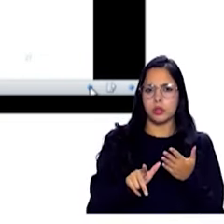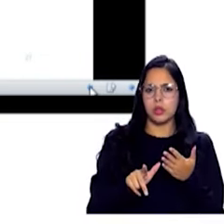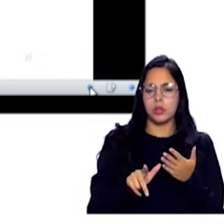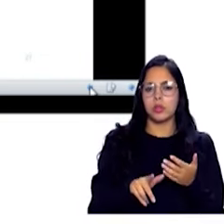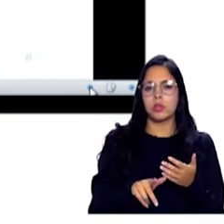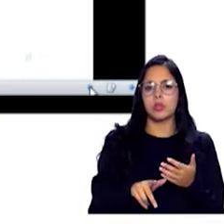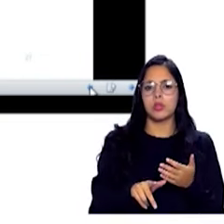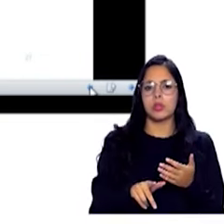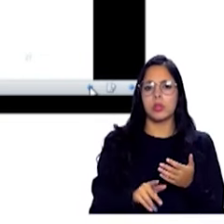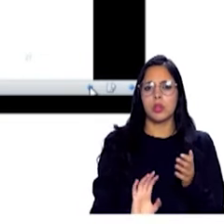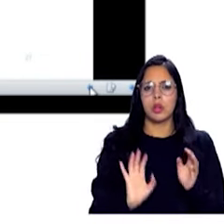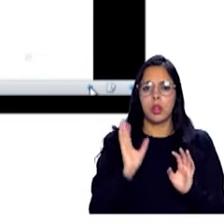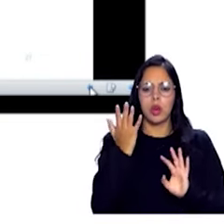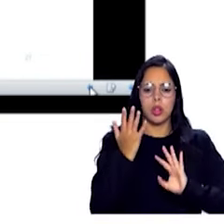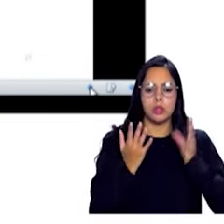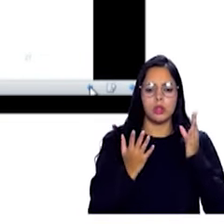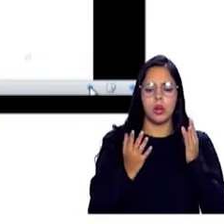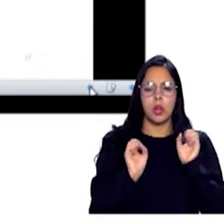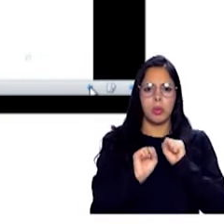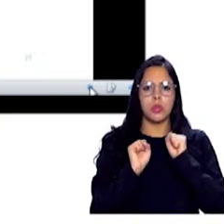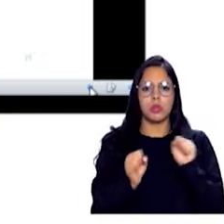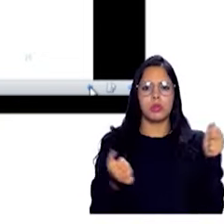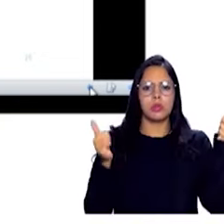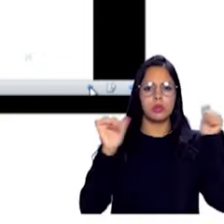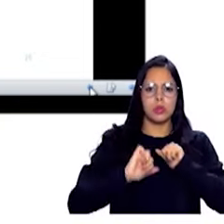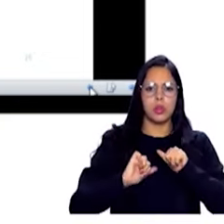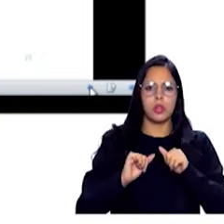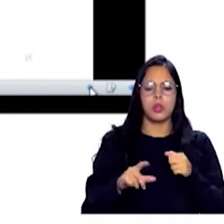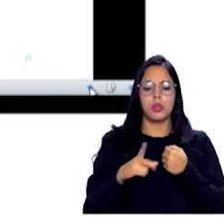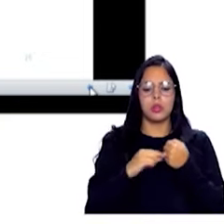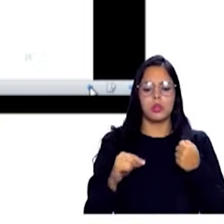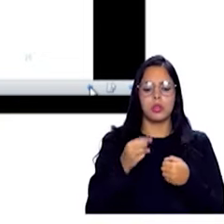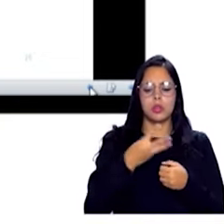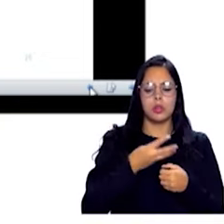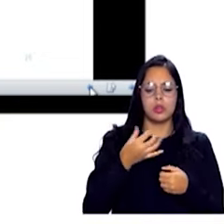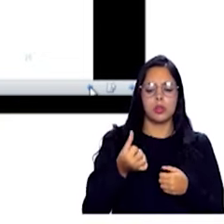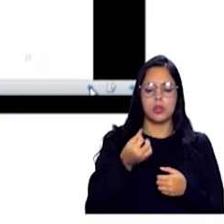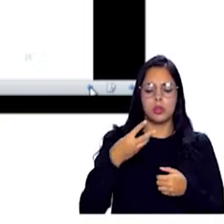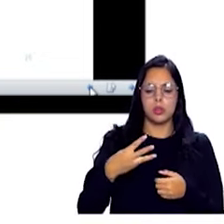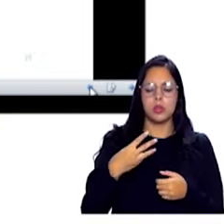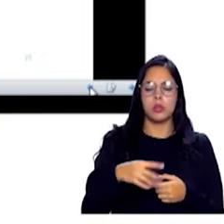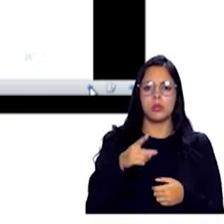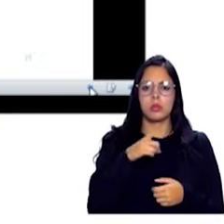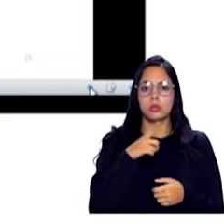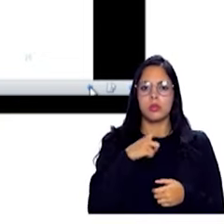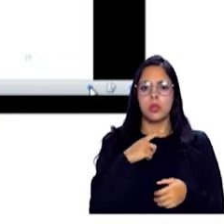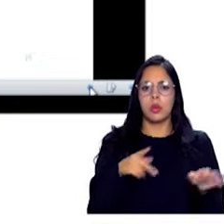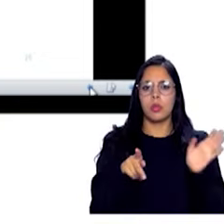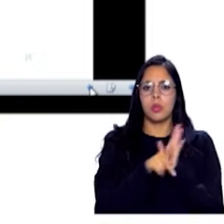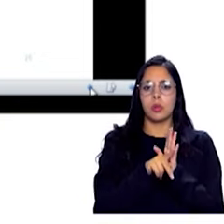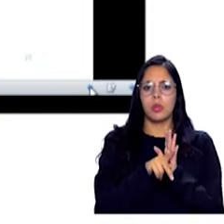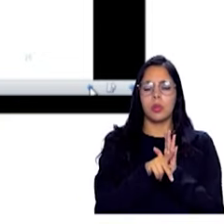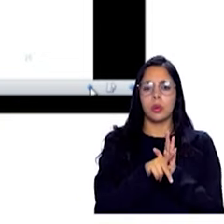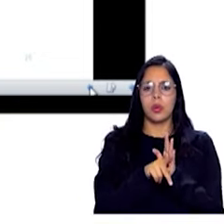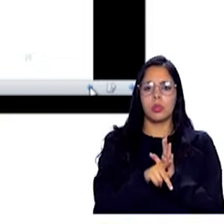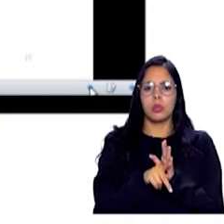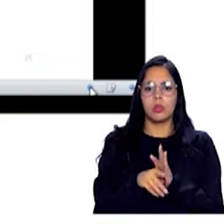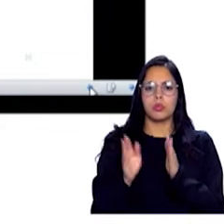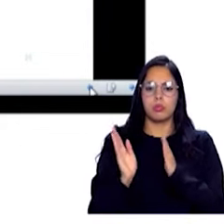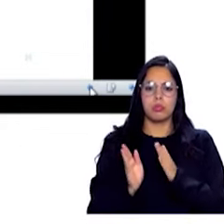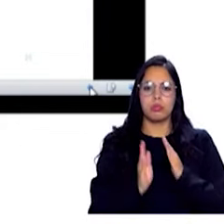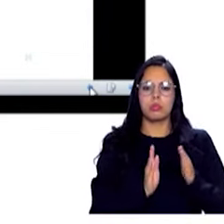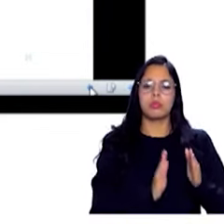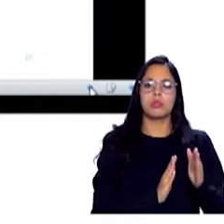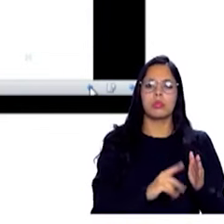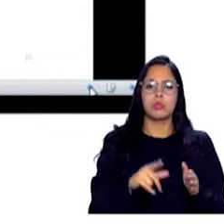l'articolo 363 prevede che la IL rinvio giudiziale impi la sospensione immediata e automatica del